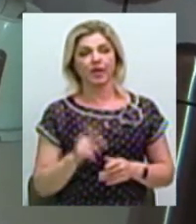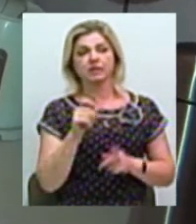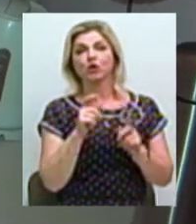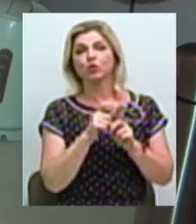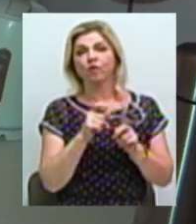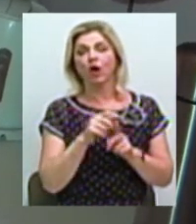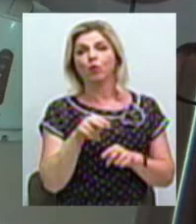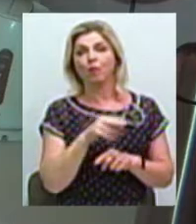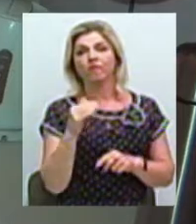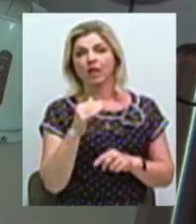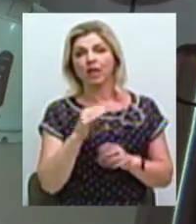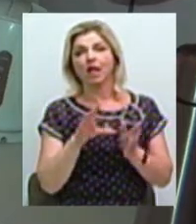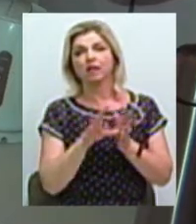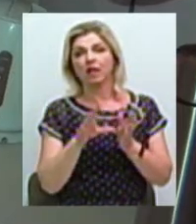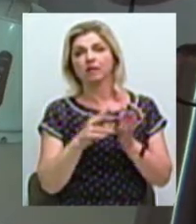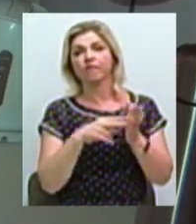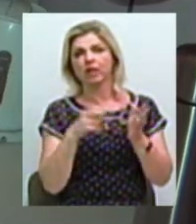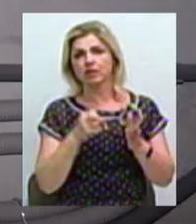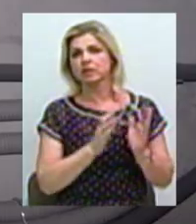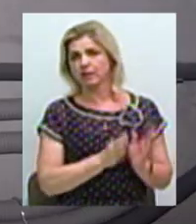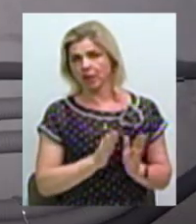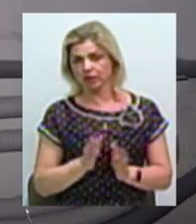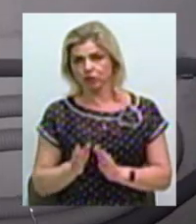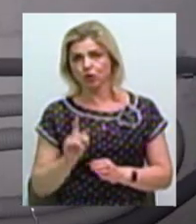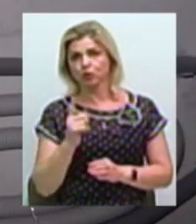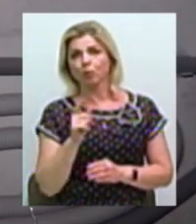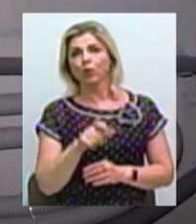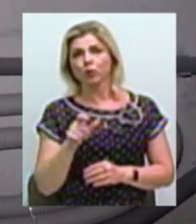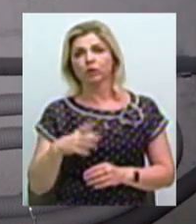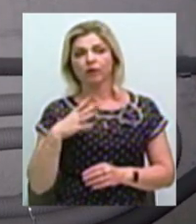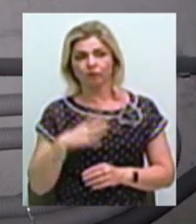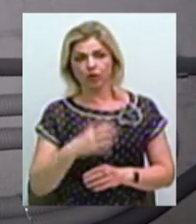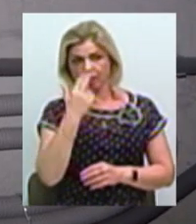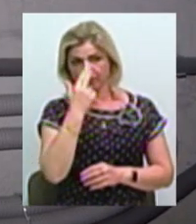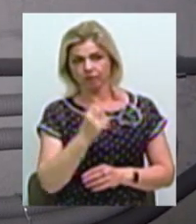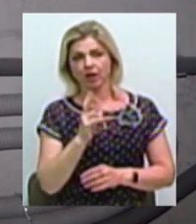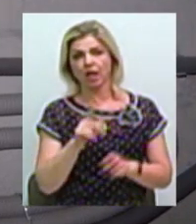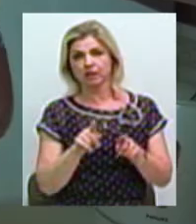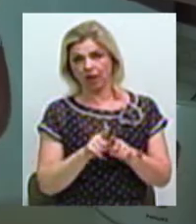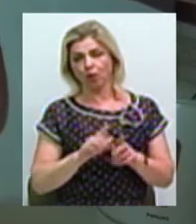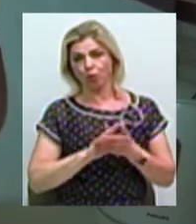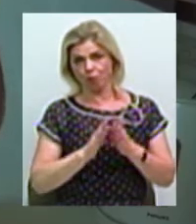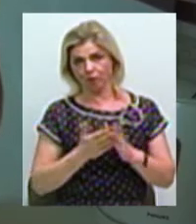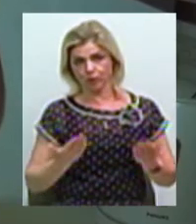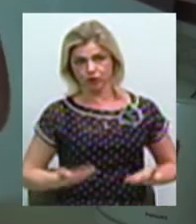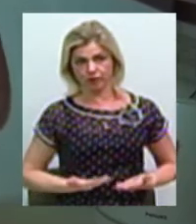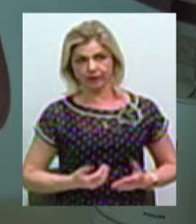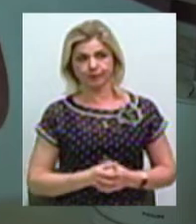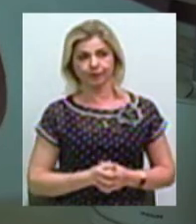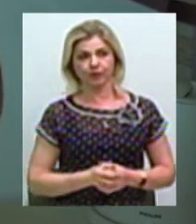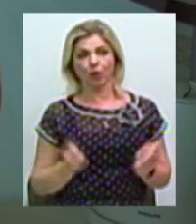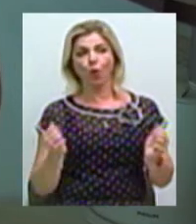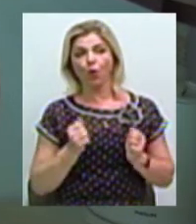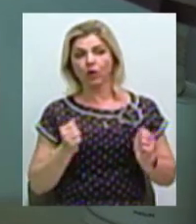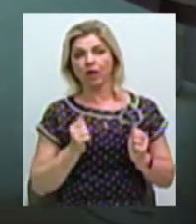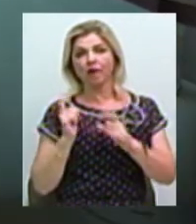Філімонової, електропостачання у гуртожитку відключають систематично. Тому люди змушені були пристосуватися до таких умов проживання. Ми холодильник вивезли вчора,